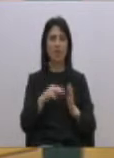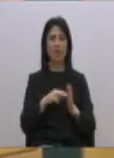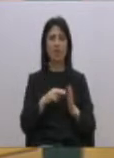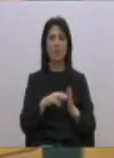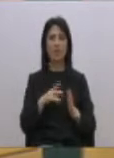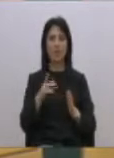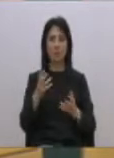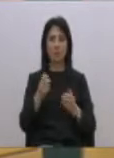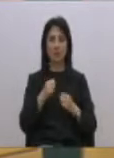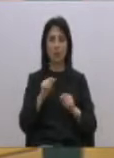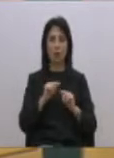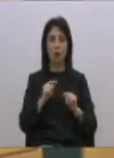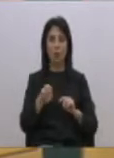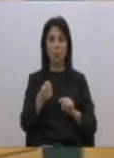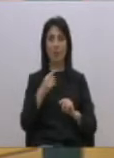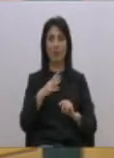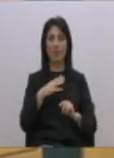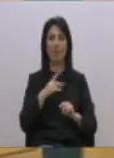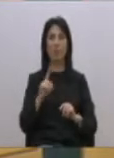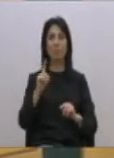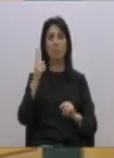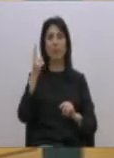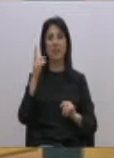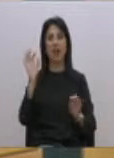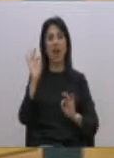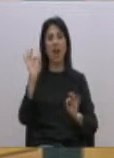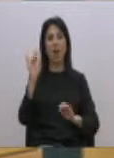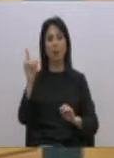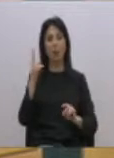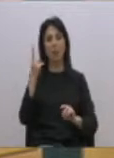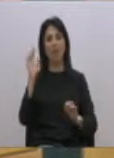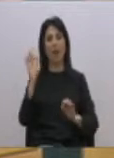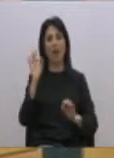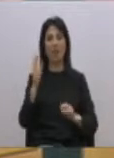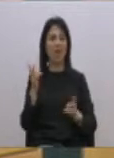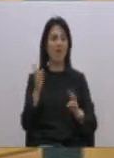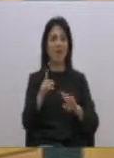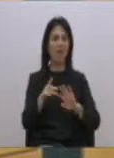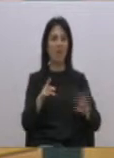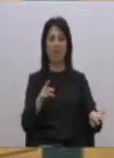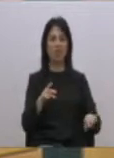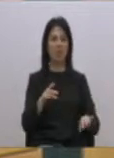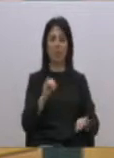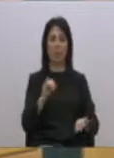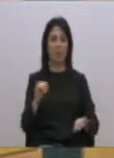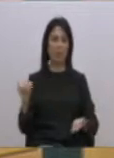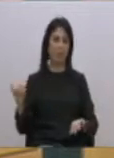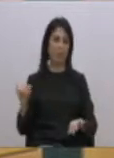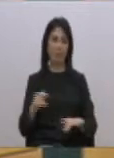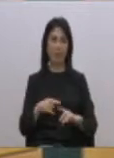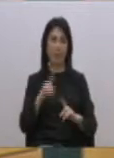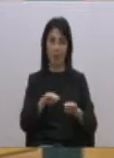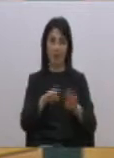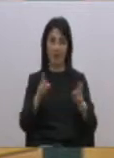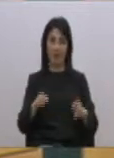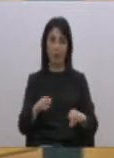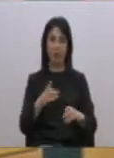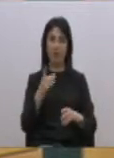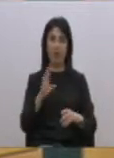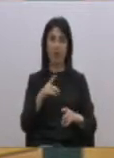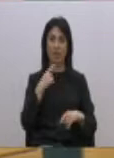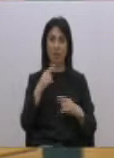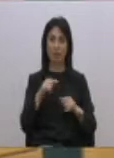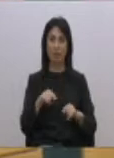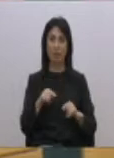რომელიც კი მიგვიღია ოპოზიციიდან, იყო რომ პირველს არ აუშავდაო. დანარჩენი ვარაფერში არ ვარგოდაო, გახსოვთ თქვენ ეს. ამ ტრიბუნიდან ერთხელ